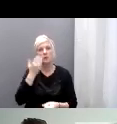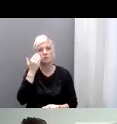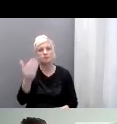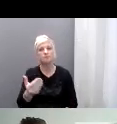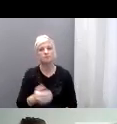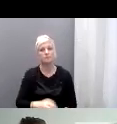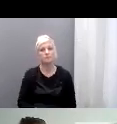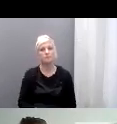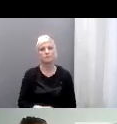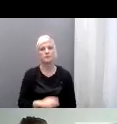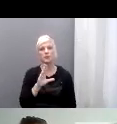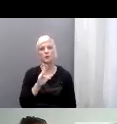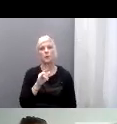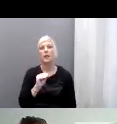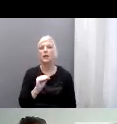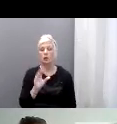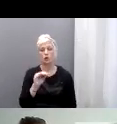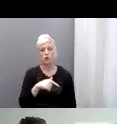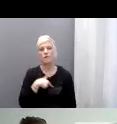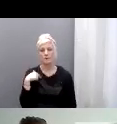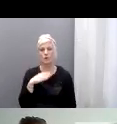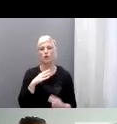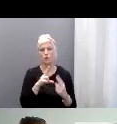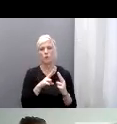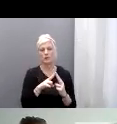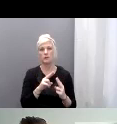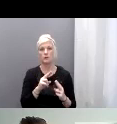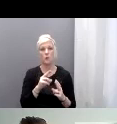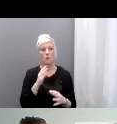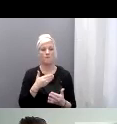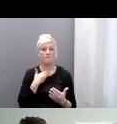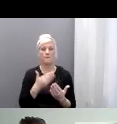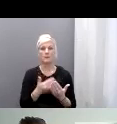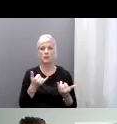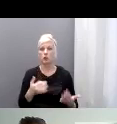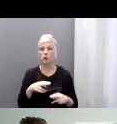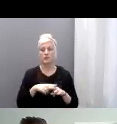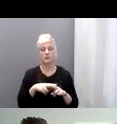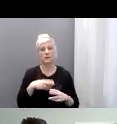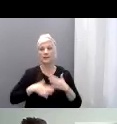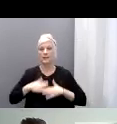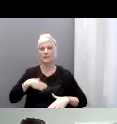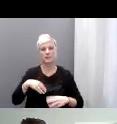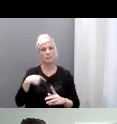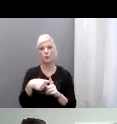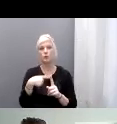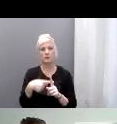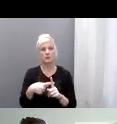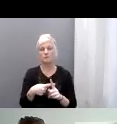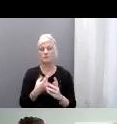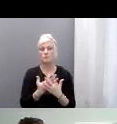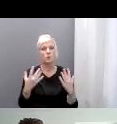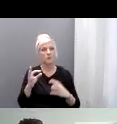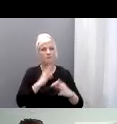Ja, det har vi. Och än så länge tycker vi att intresset är positivt. Så